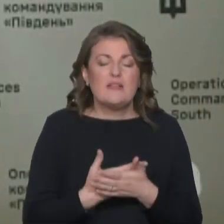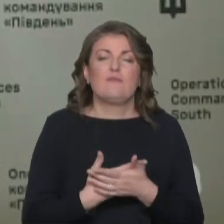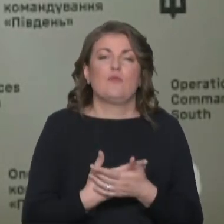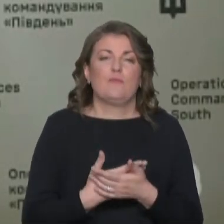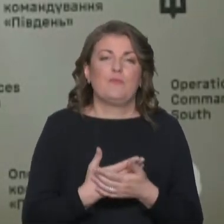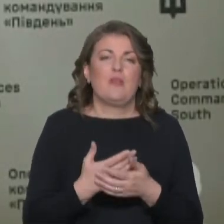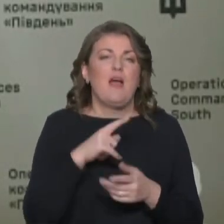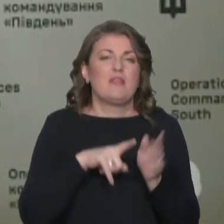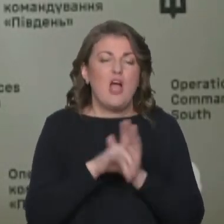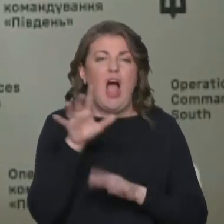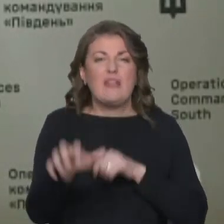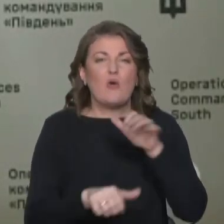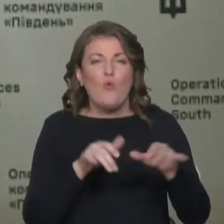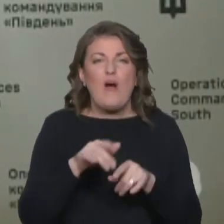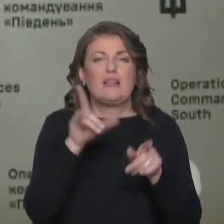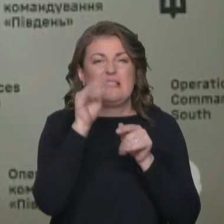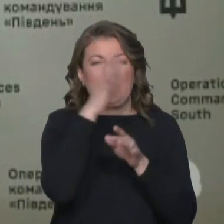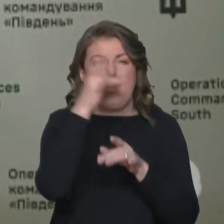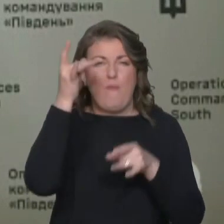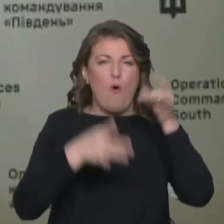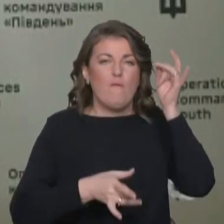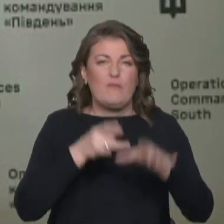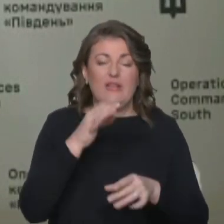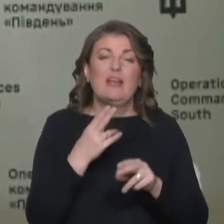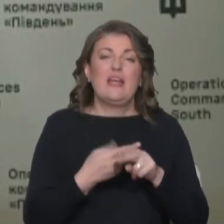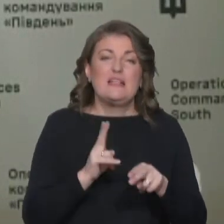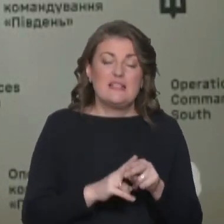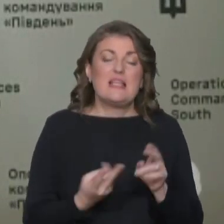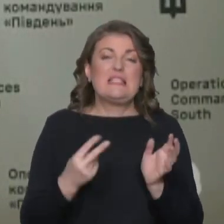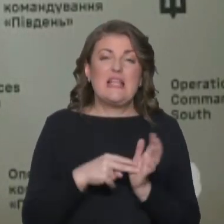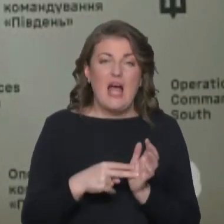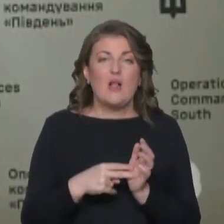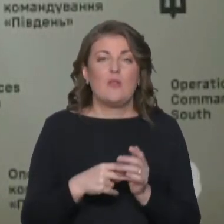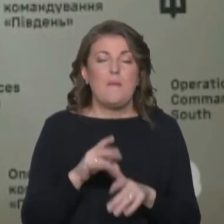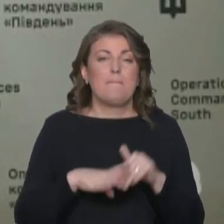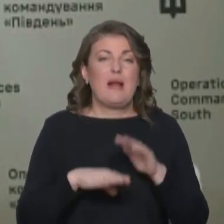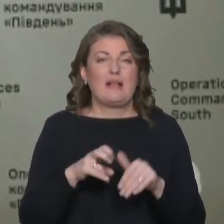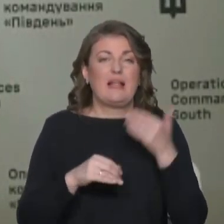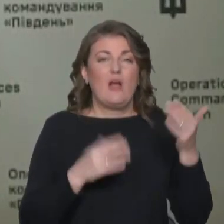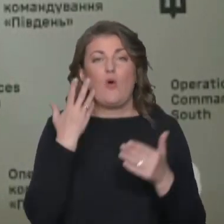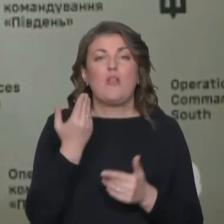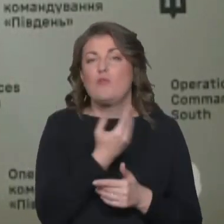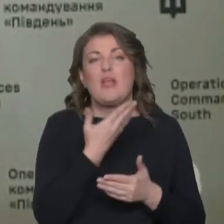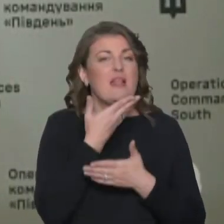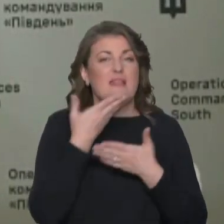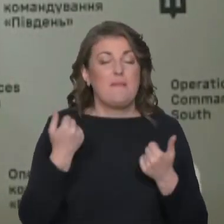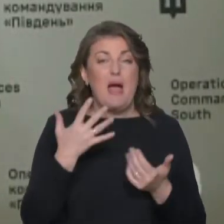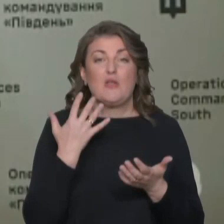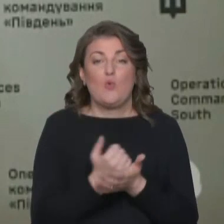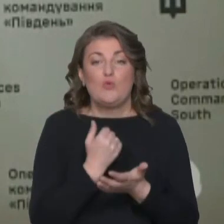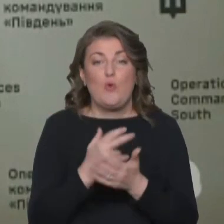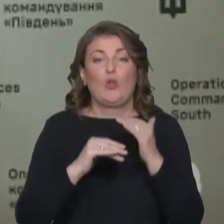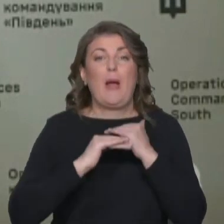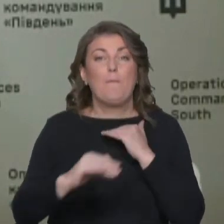взявся атакувати з повітря, і це стало практика для них, коли вони не мають успіху на